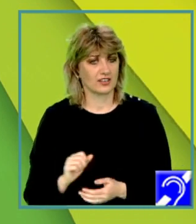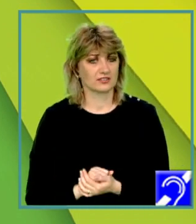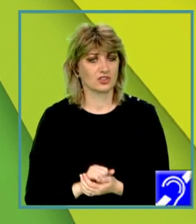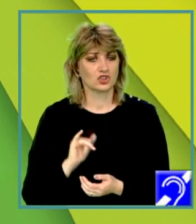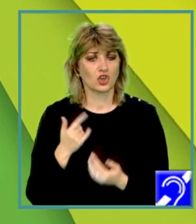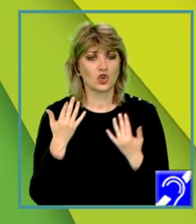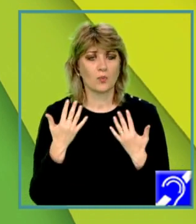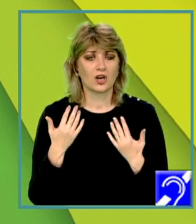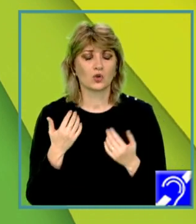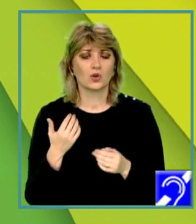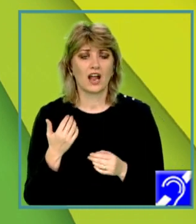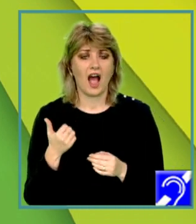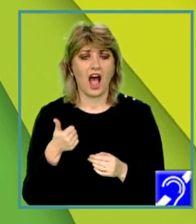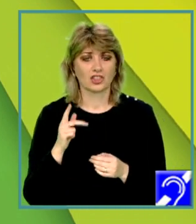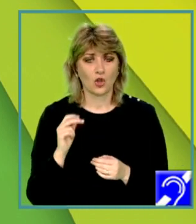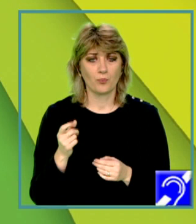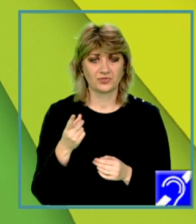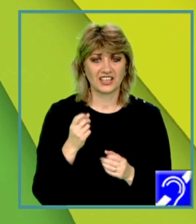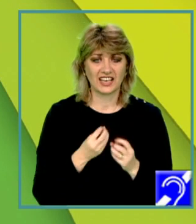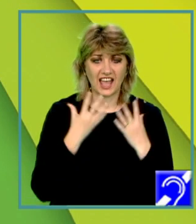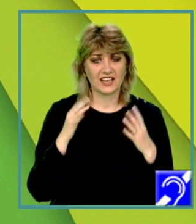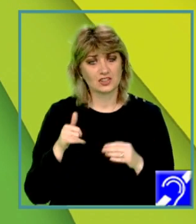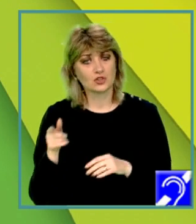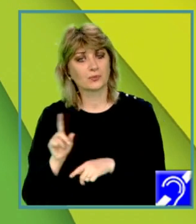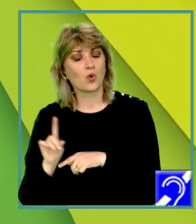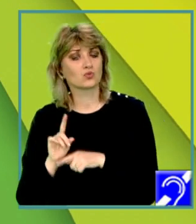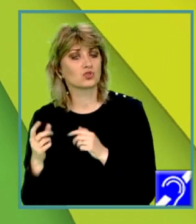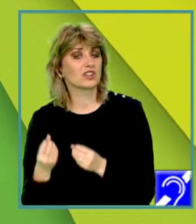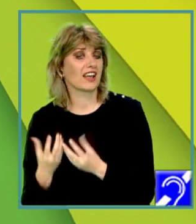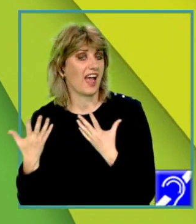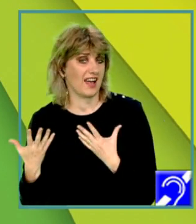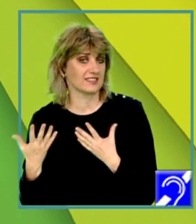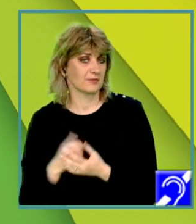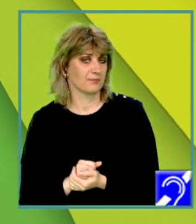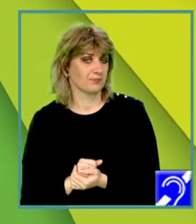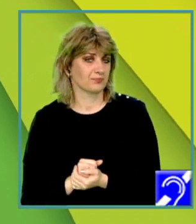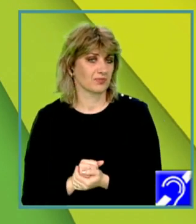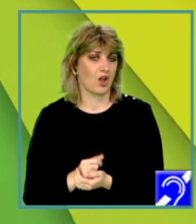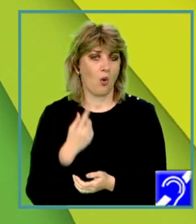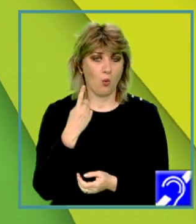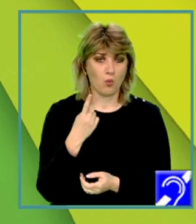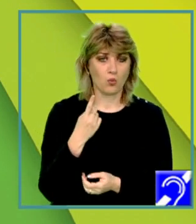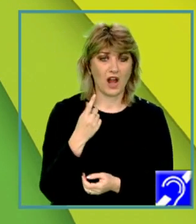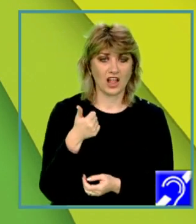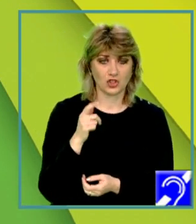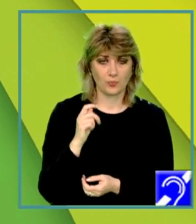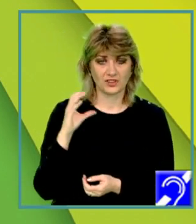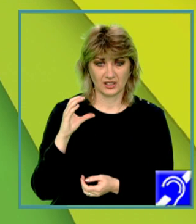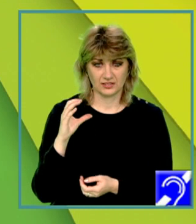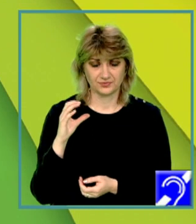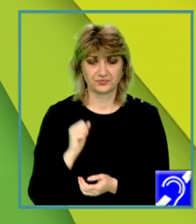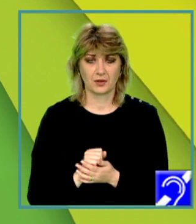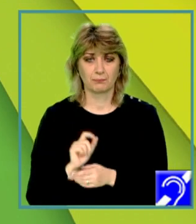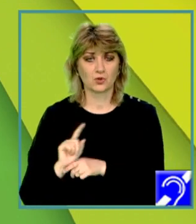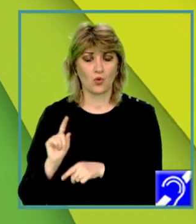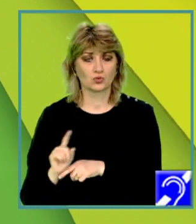atomilor din dreapta și din produșii de reacție Savin care a XA intră un atom de carbon în produși